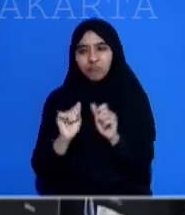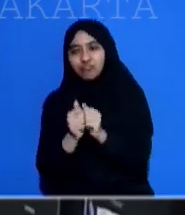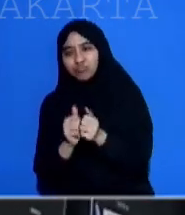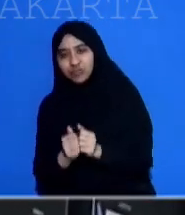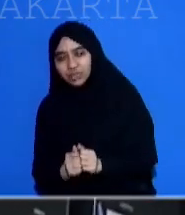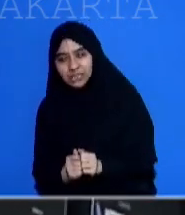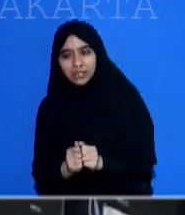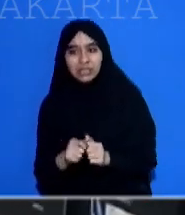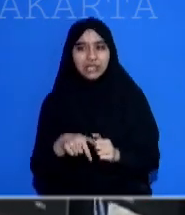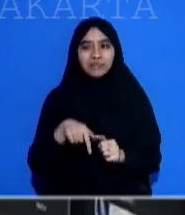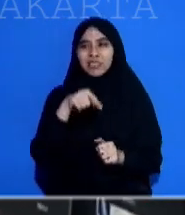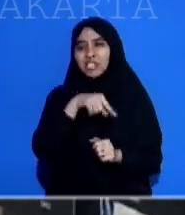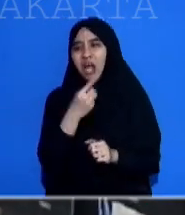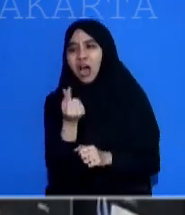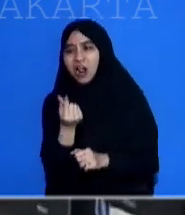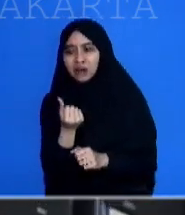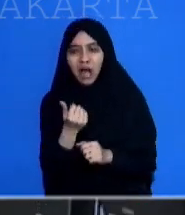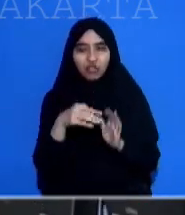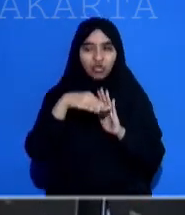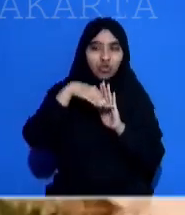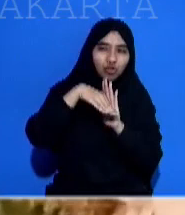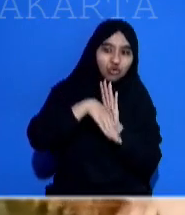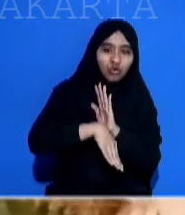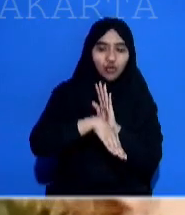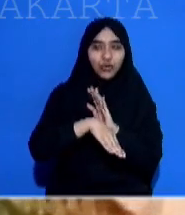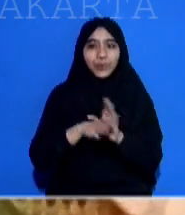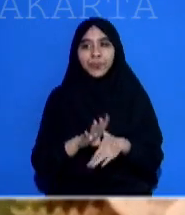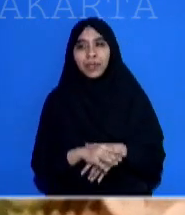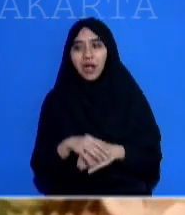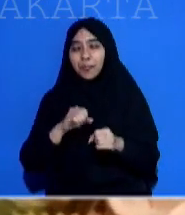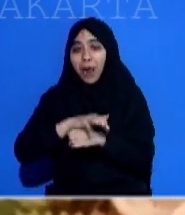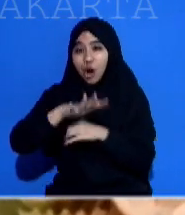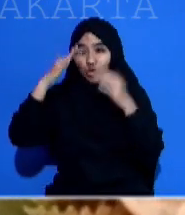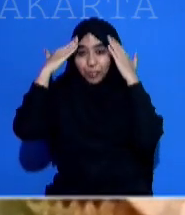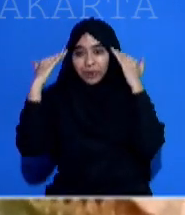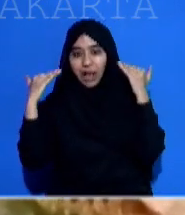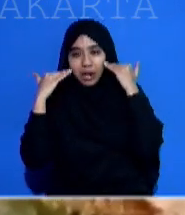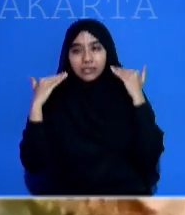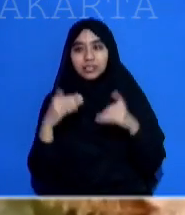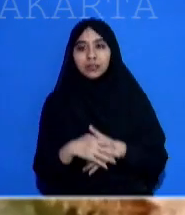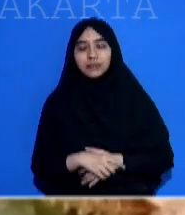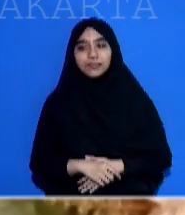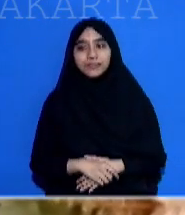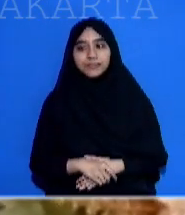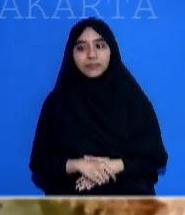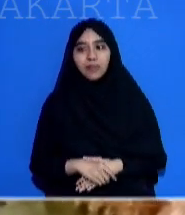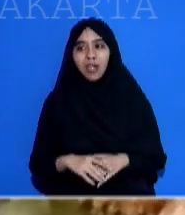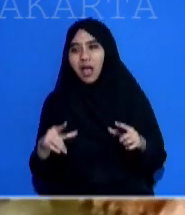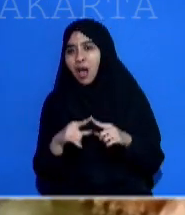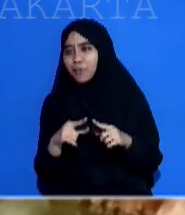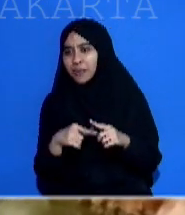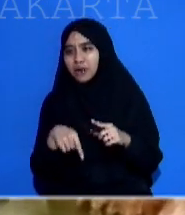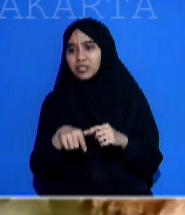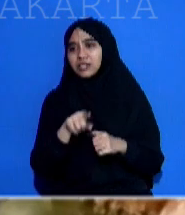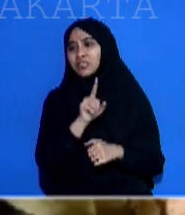turunnya harga komoditas pangan berdampak pada nilai tukar petani NTP Pada bulan April di posisi 103,01 poin atau